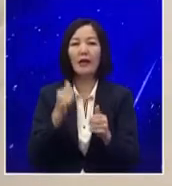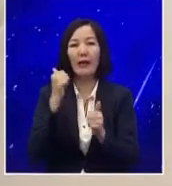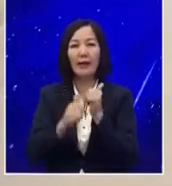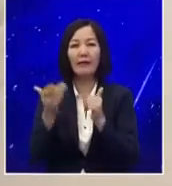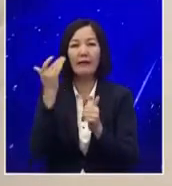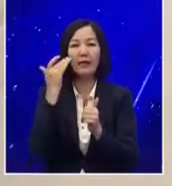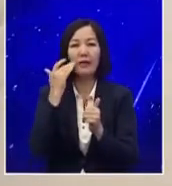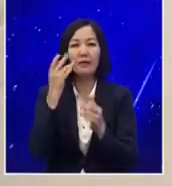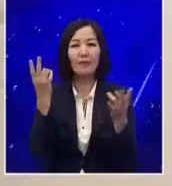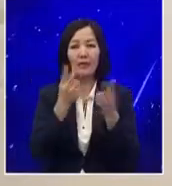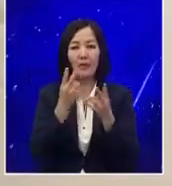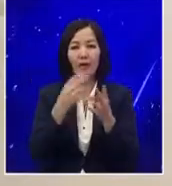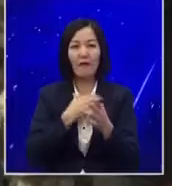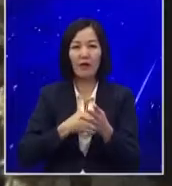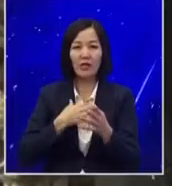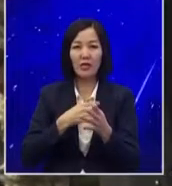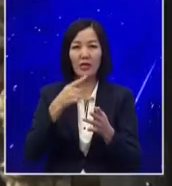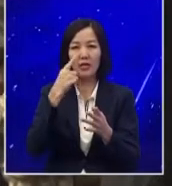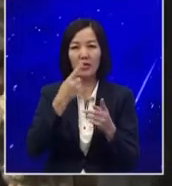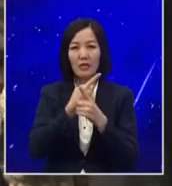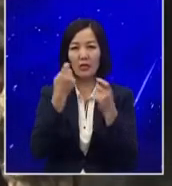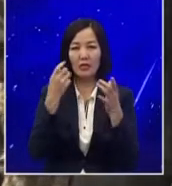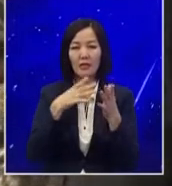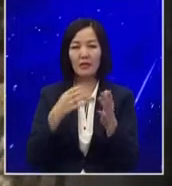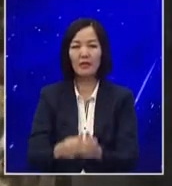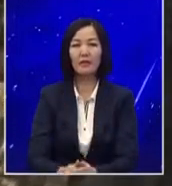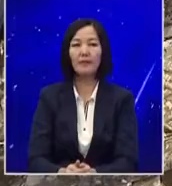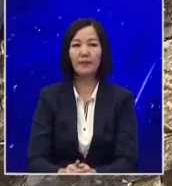әрдай мұны естен ұстау керектігін ескертті.